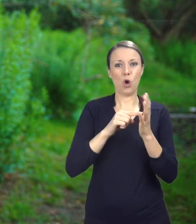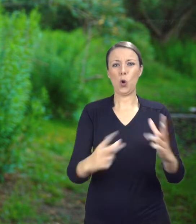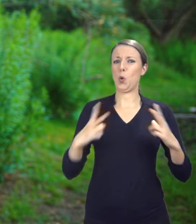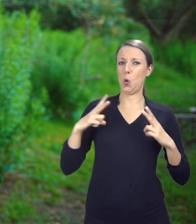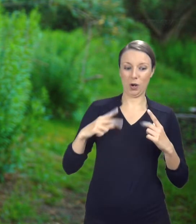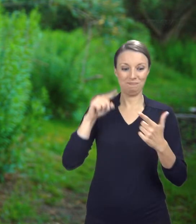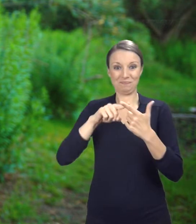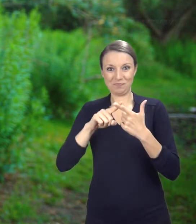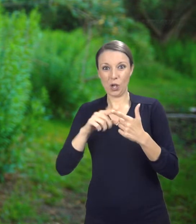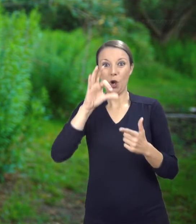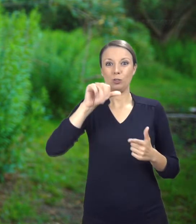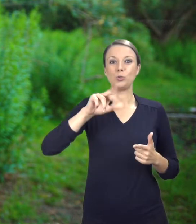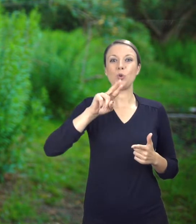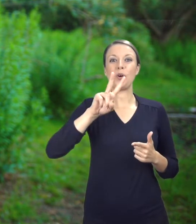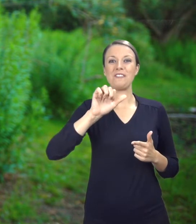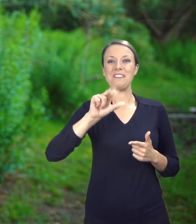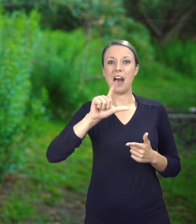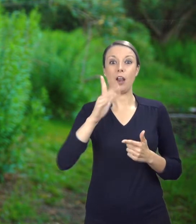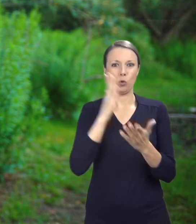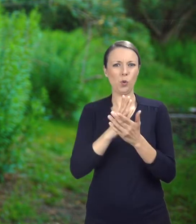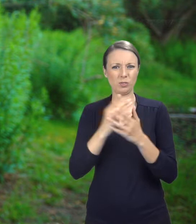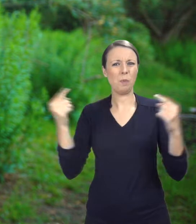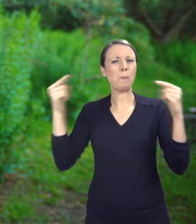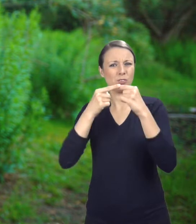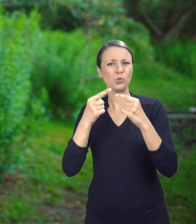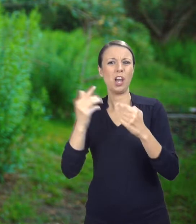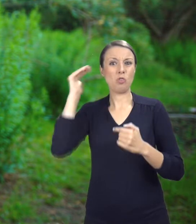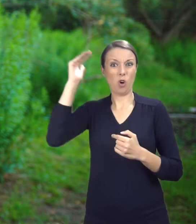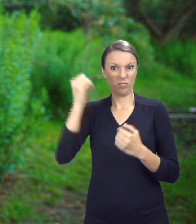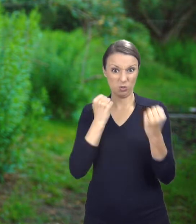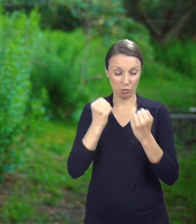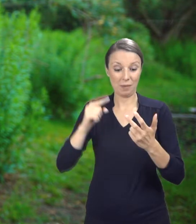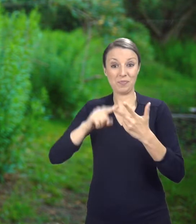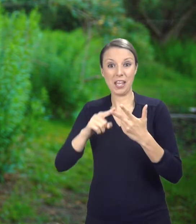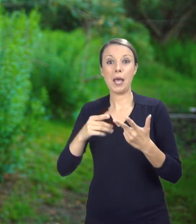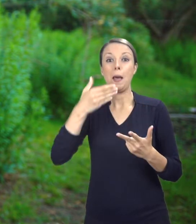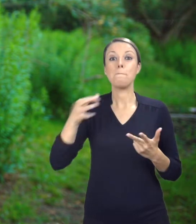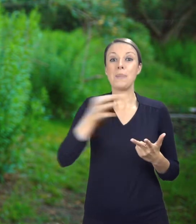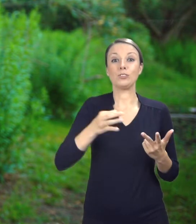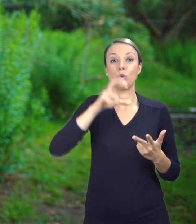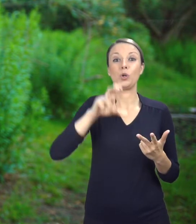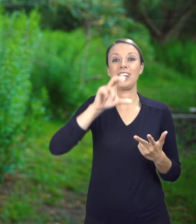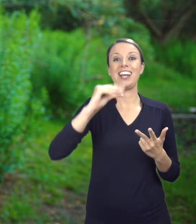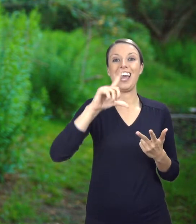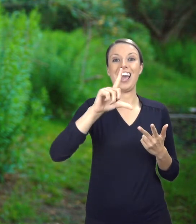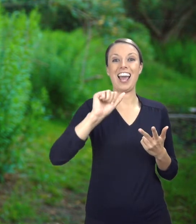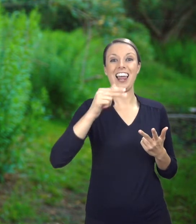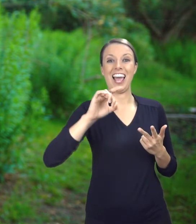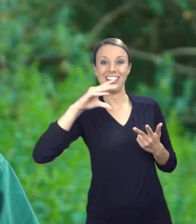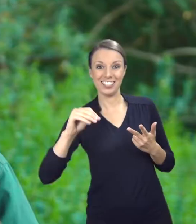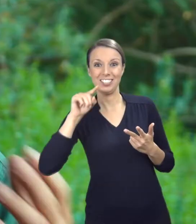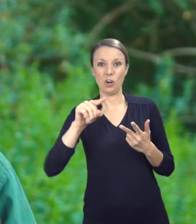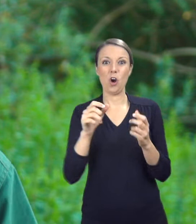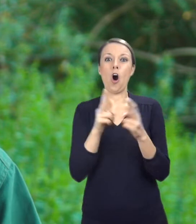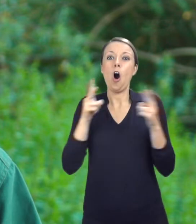survival test to coś naprawdę mocnego już dla dorosłych i Mazury Challenge, czyli zimowy obóz, zimowa sztuka przetrwania. To są takie